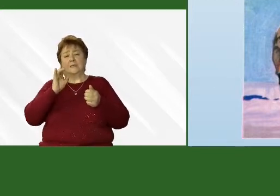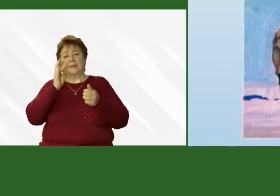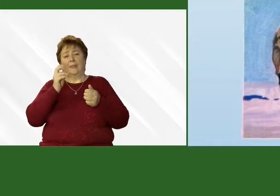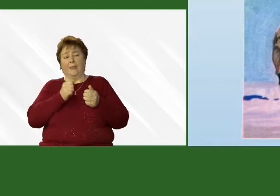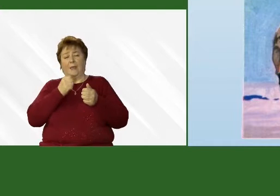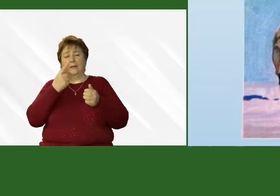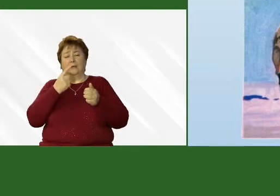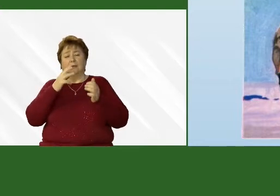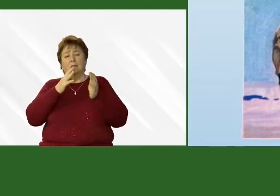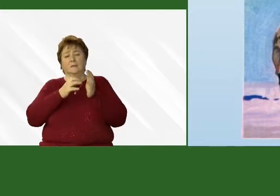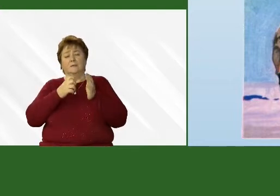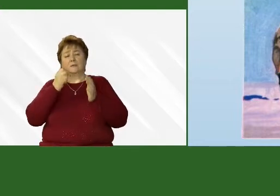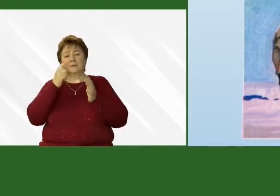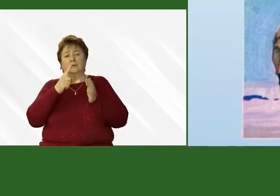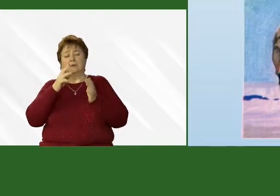В